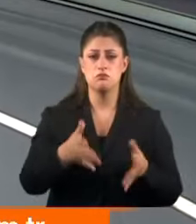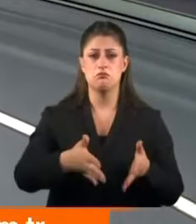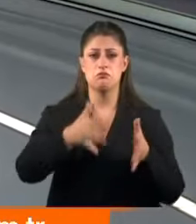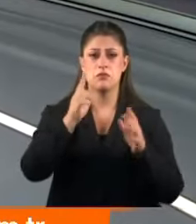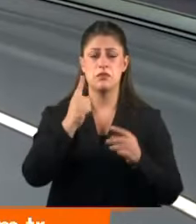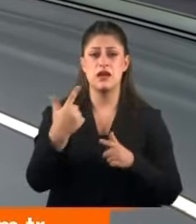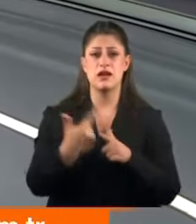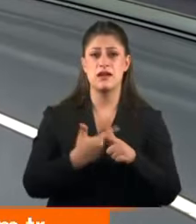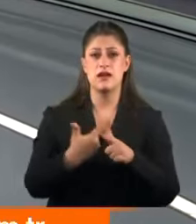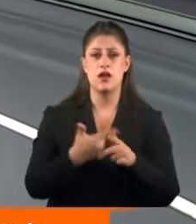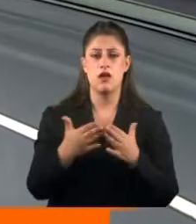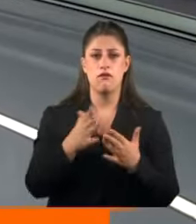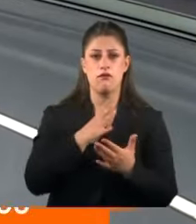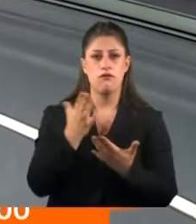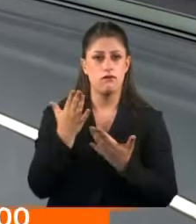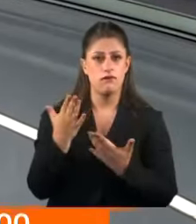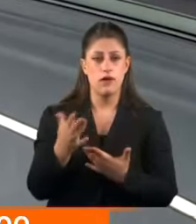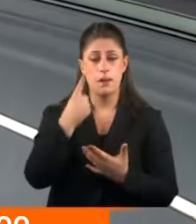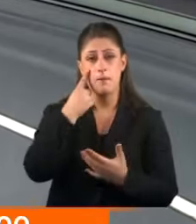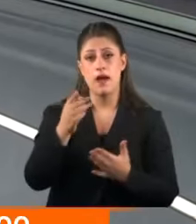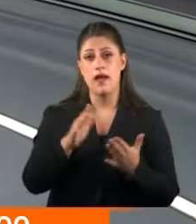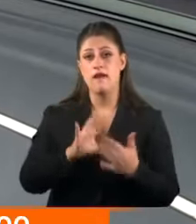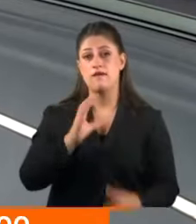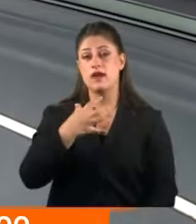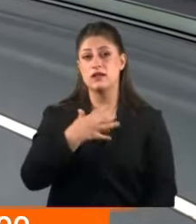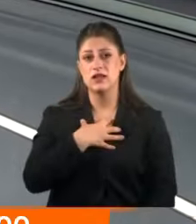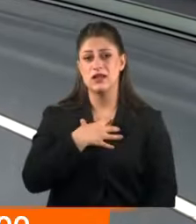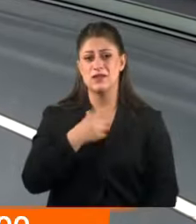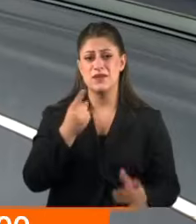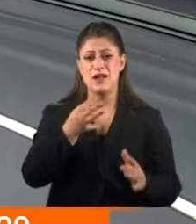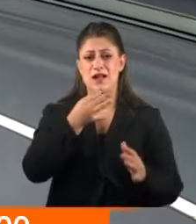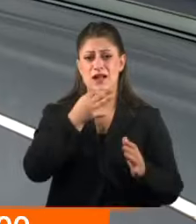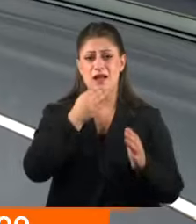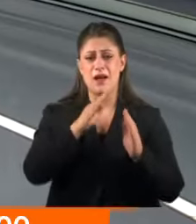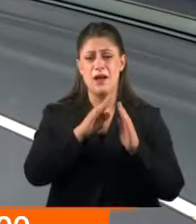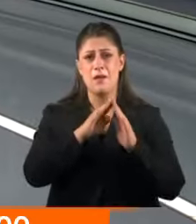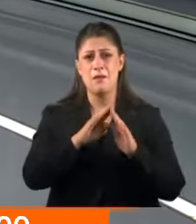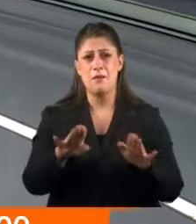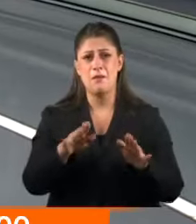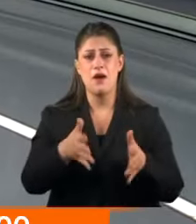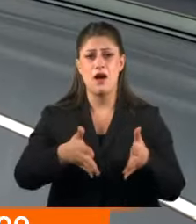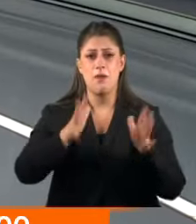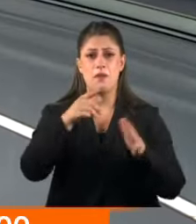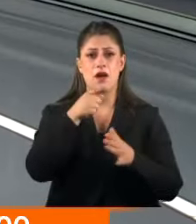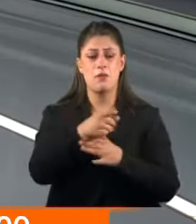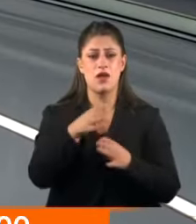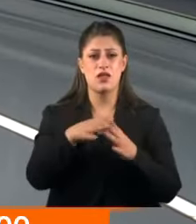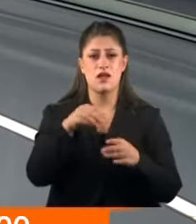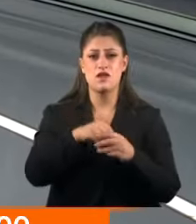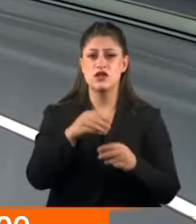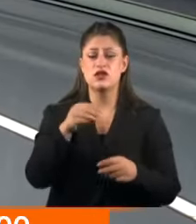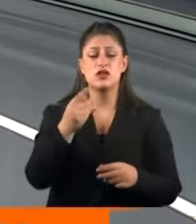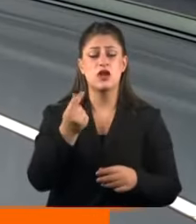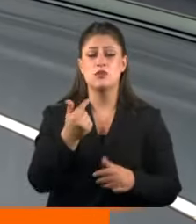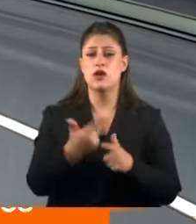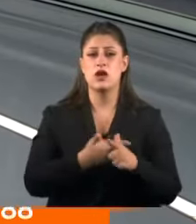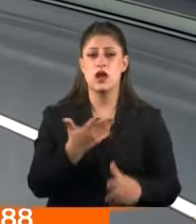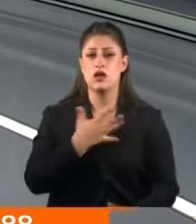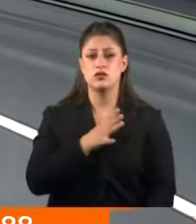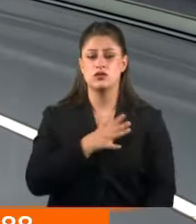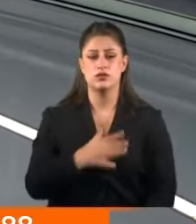de kiralık daire var. Bakın ev sahibi yıkıldı yıkılacak haldeki o apartmandaki dairesi için ne kadar kira